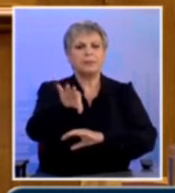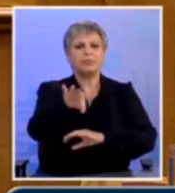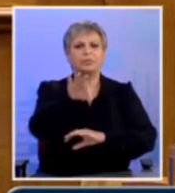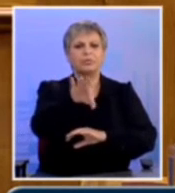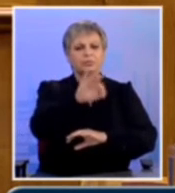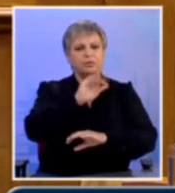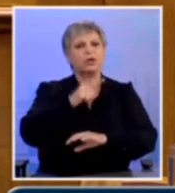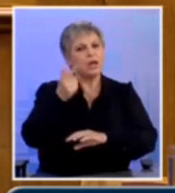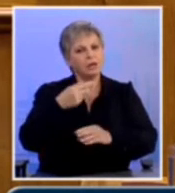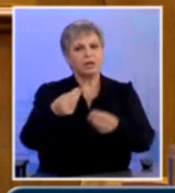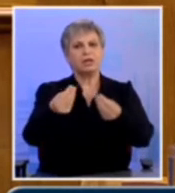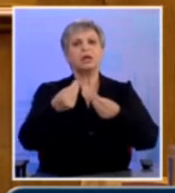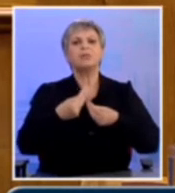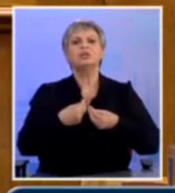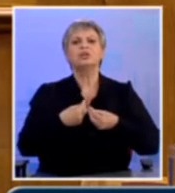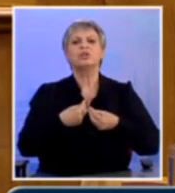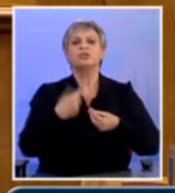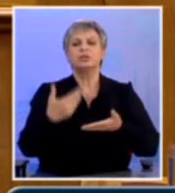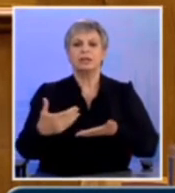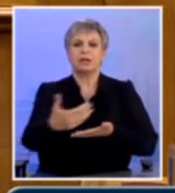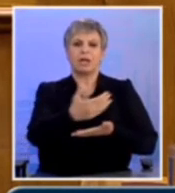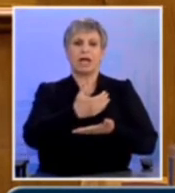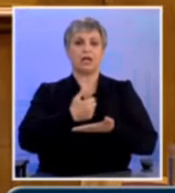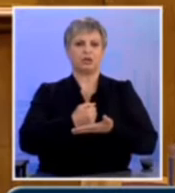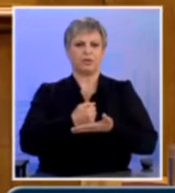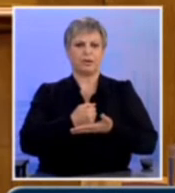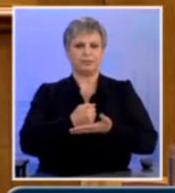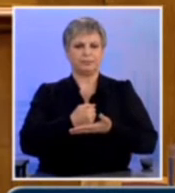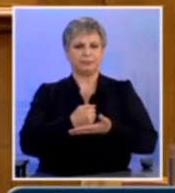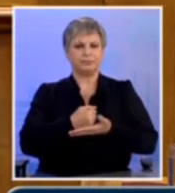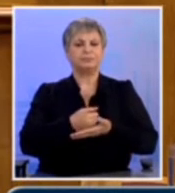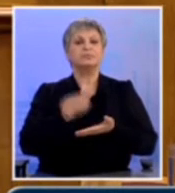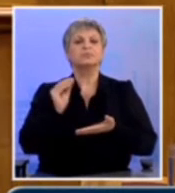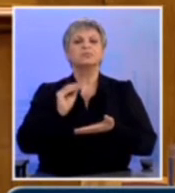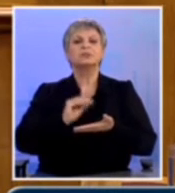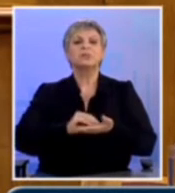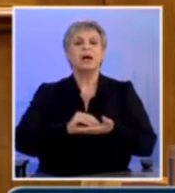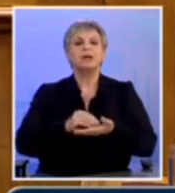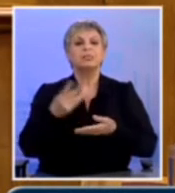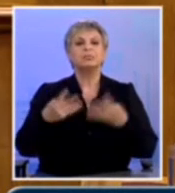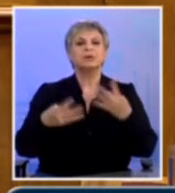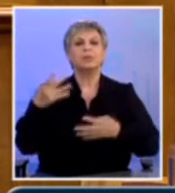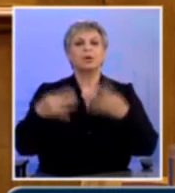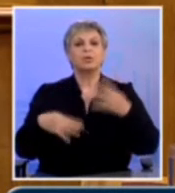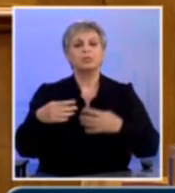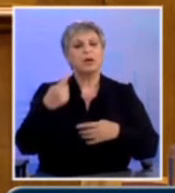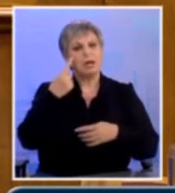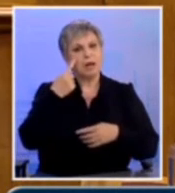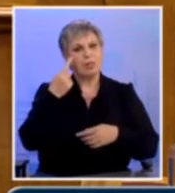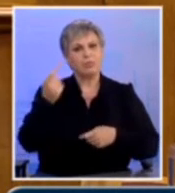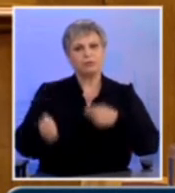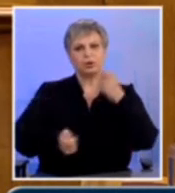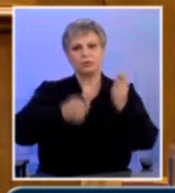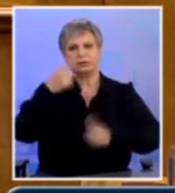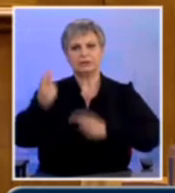στη χώρα. Έχει γίνει μια δουλειά για περιστολή της πατάλης στον προϋπολογισμό και θεωρούμε